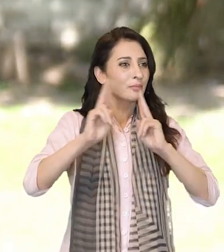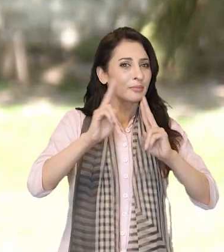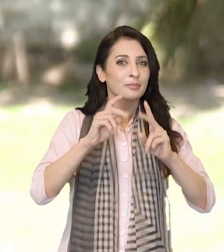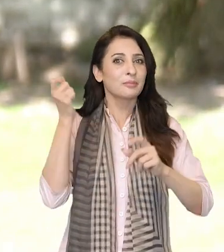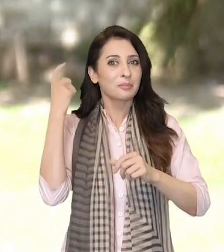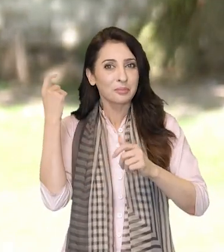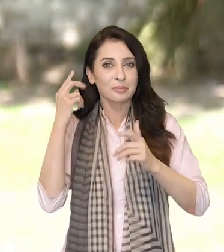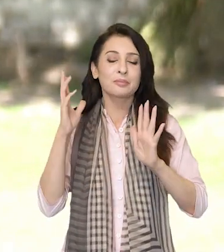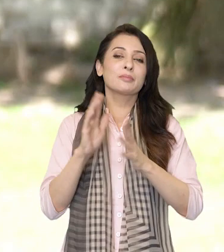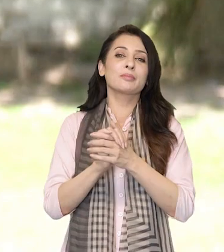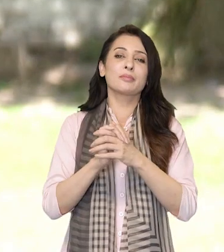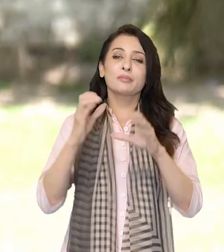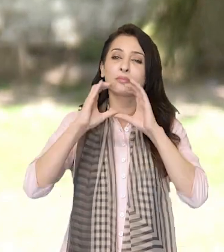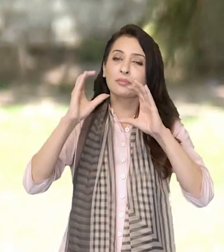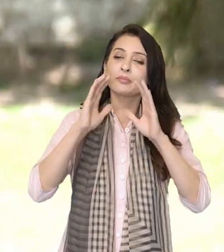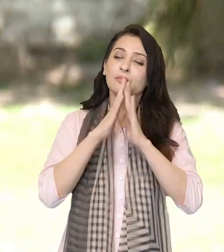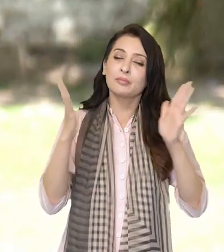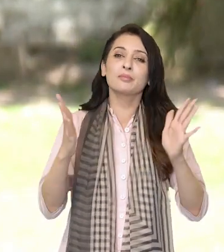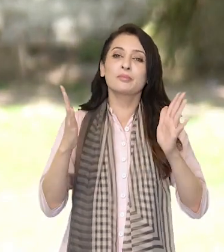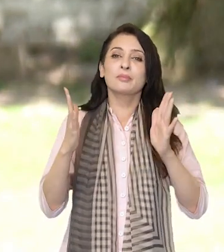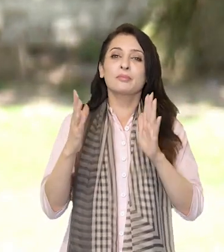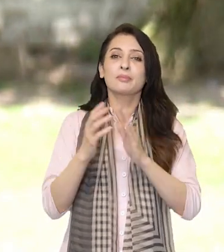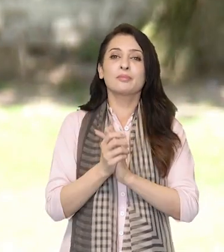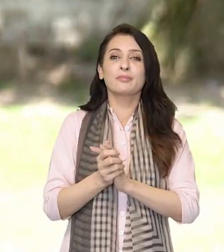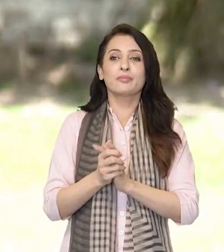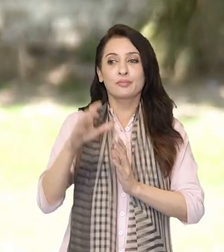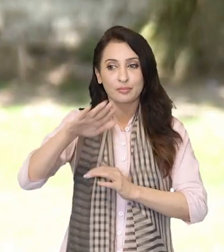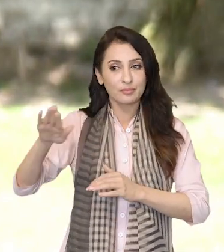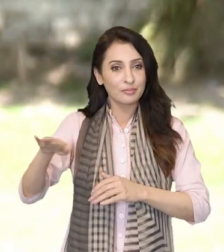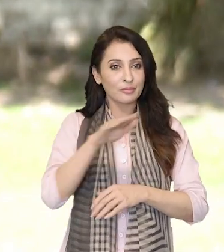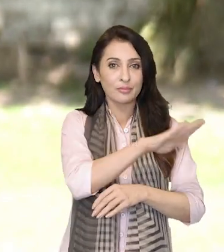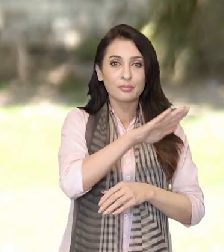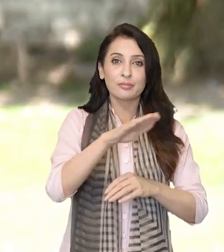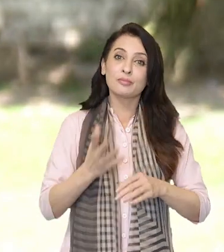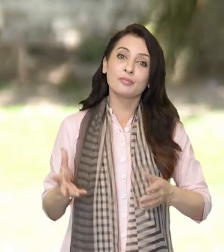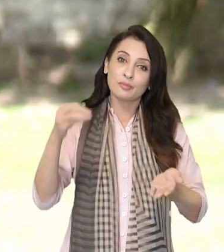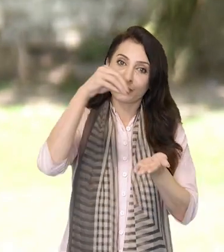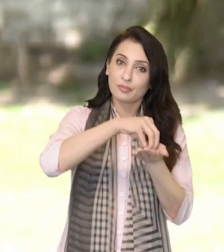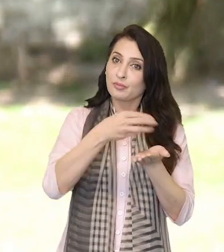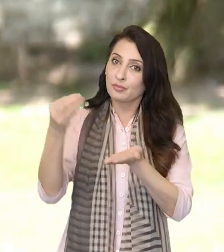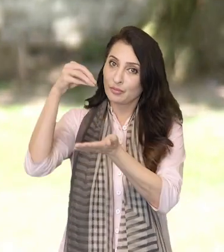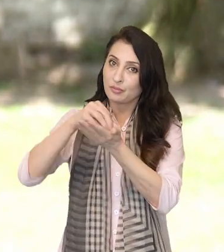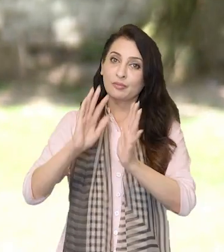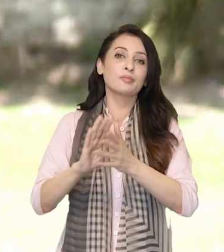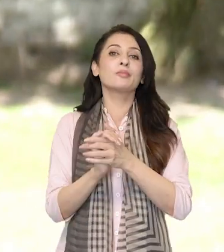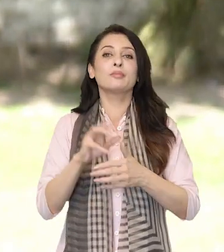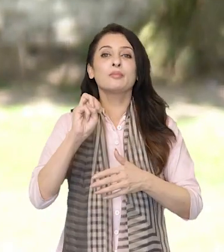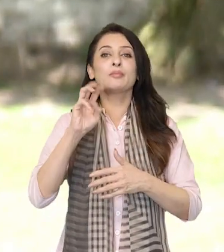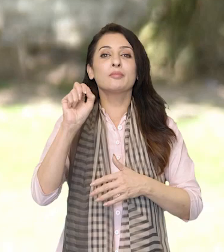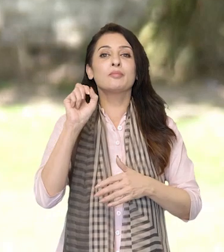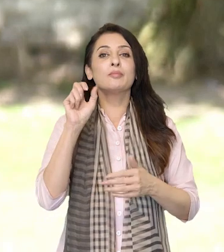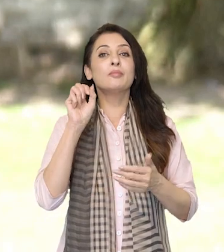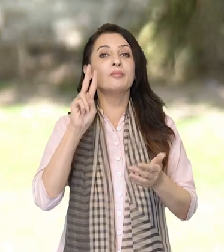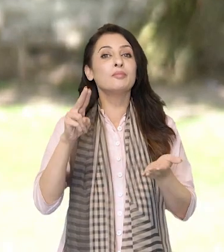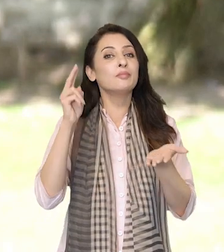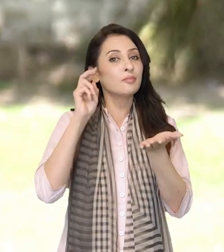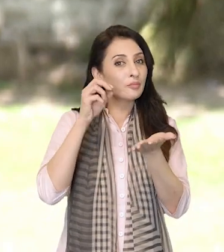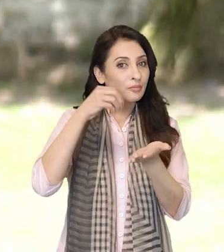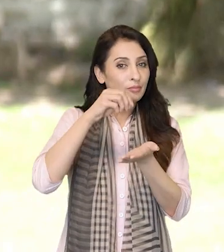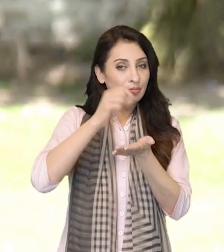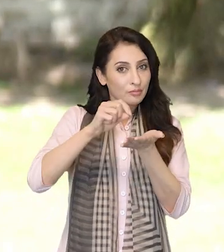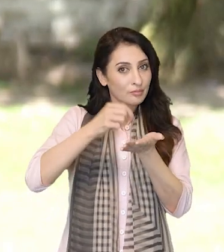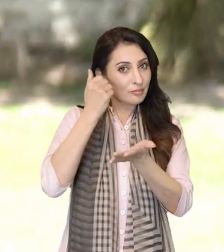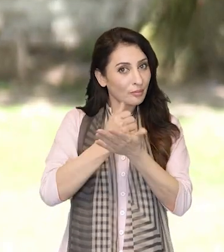हम उनके साथ स्टोरी टेलिंग करते हैं, 100 बातें होती हैं जो वो डिस्कस करते हैं। तो ये दोनों तरफ से